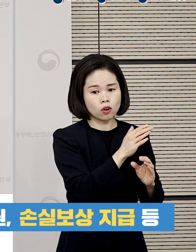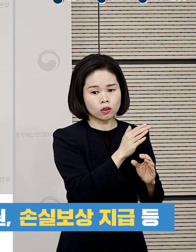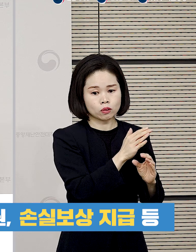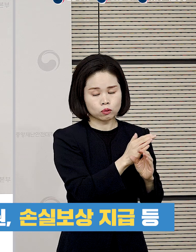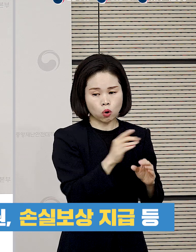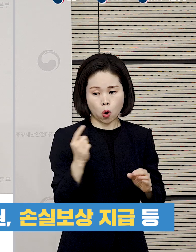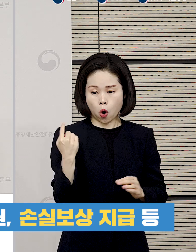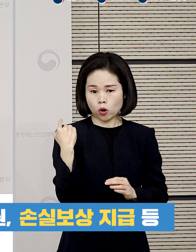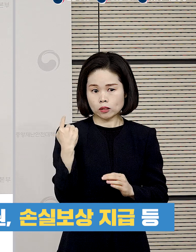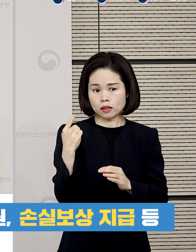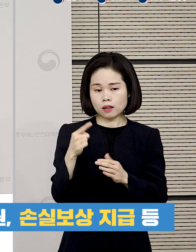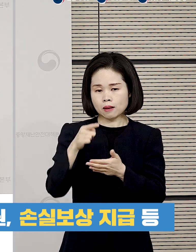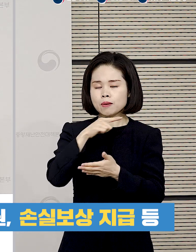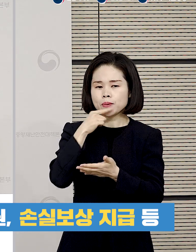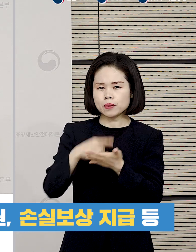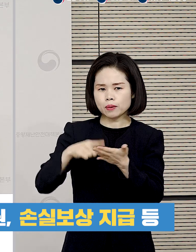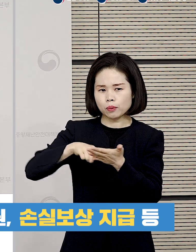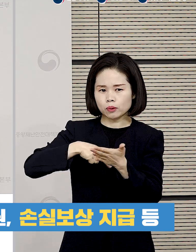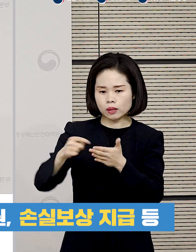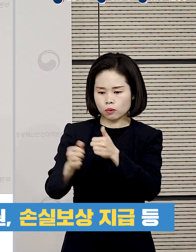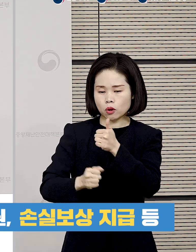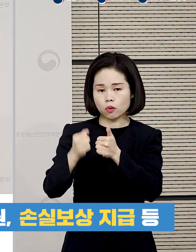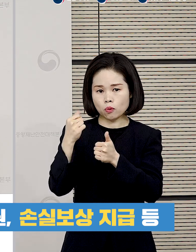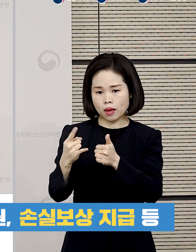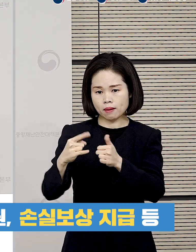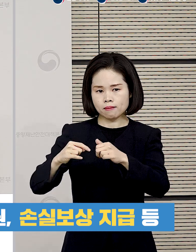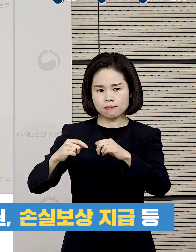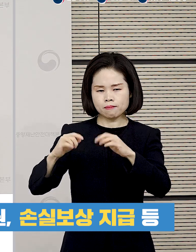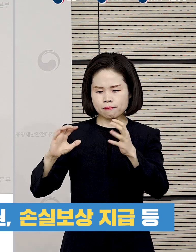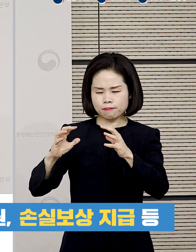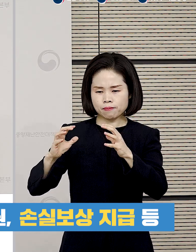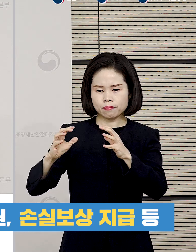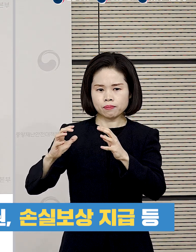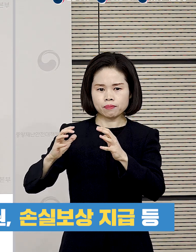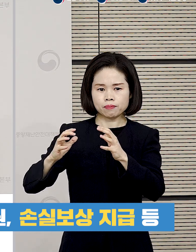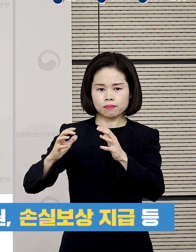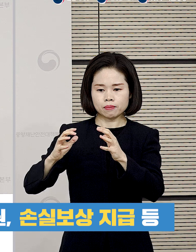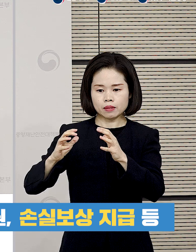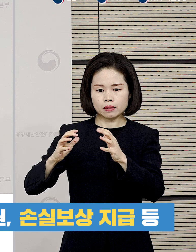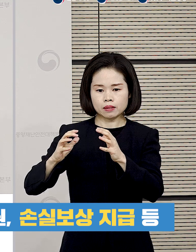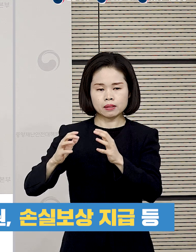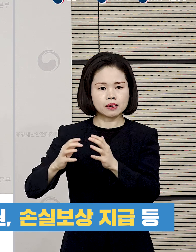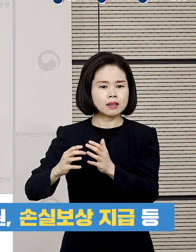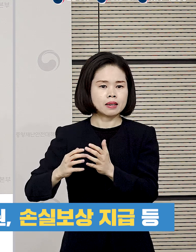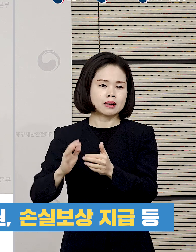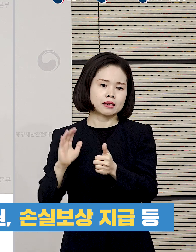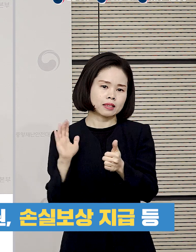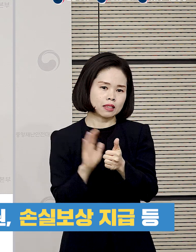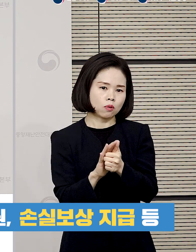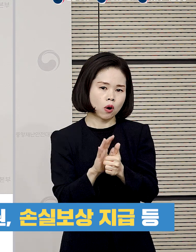합니다. 신청한 의료기관 중에 어제 위원회의 의결을 통해서